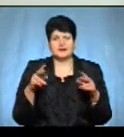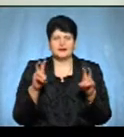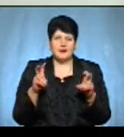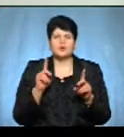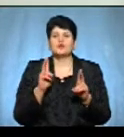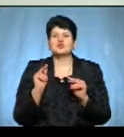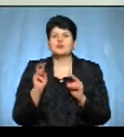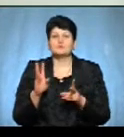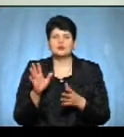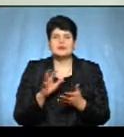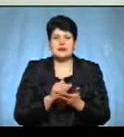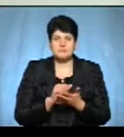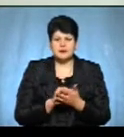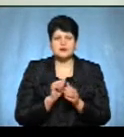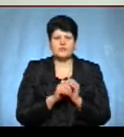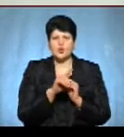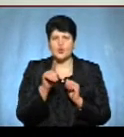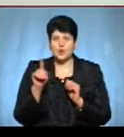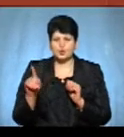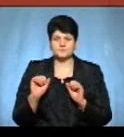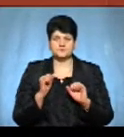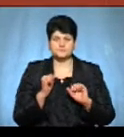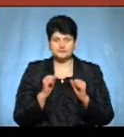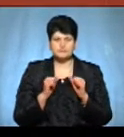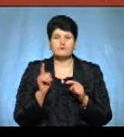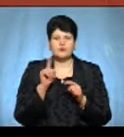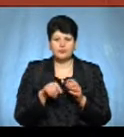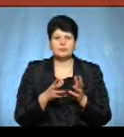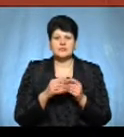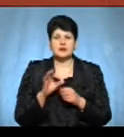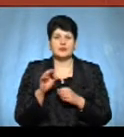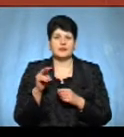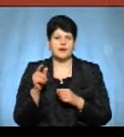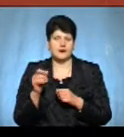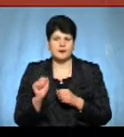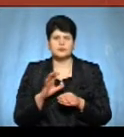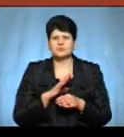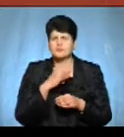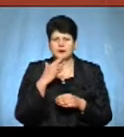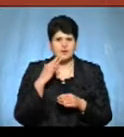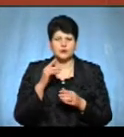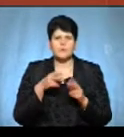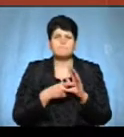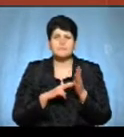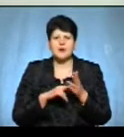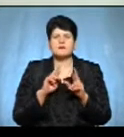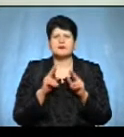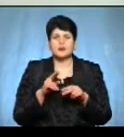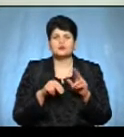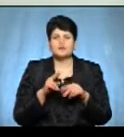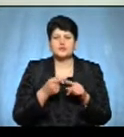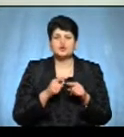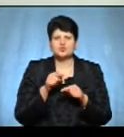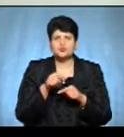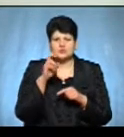буде займатися. І в кожного з наших побратимів, в тому числі з полеглих, було дуже багато планів для того, як розбудовувати